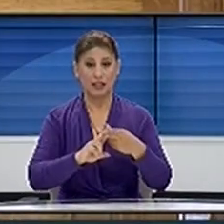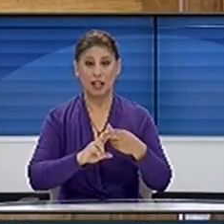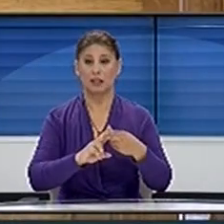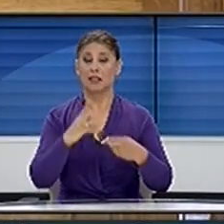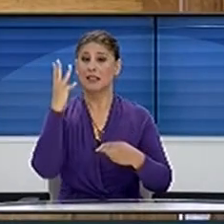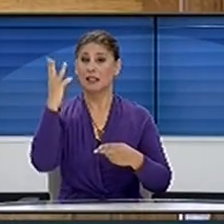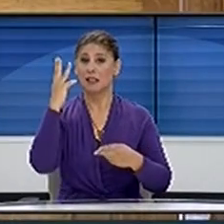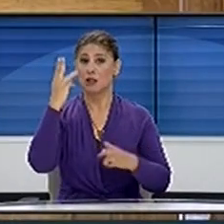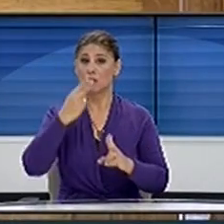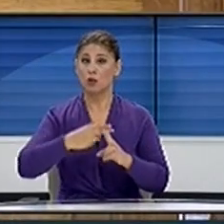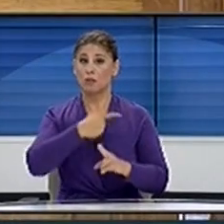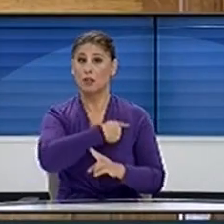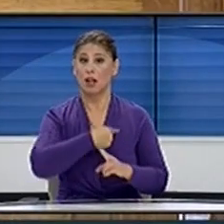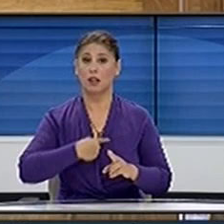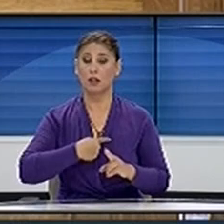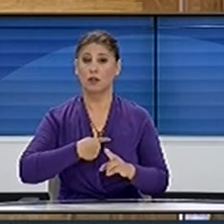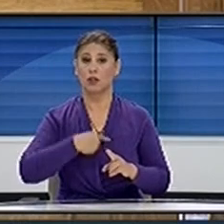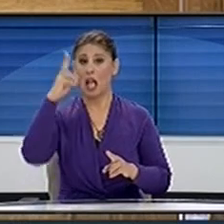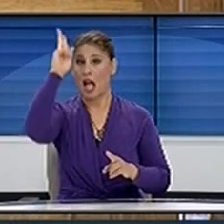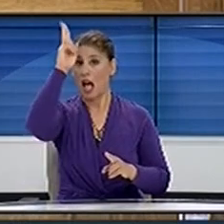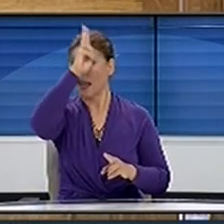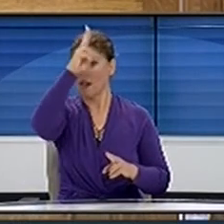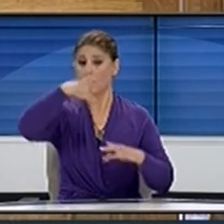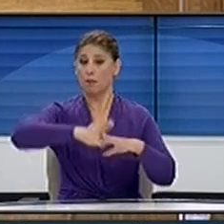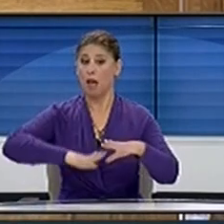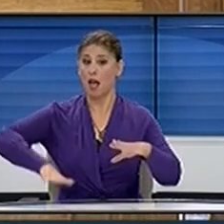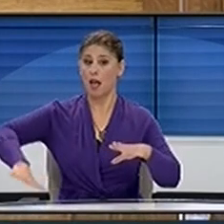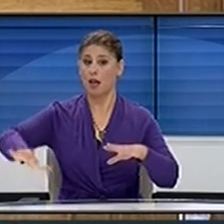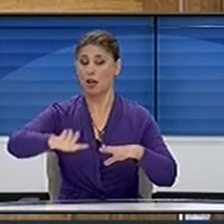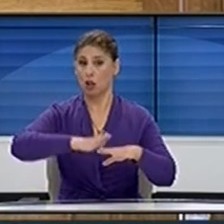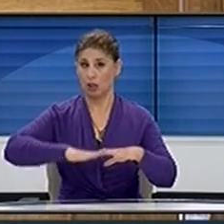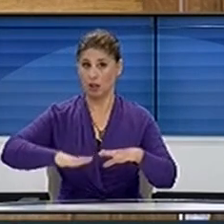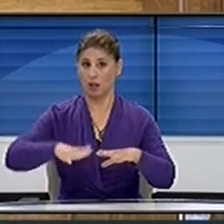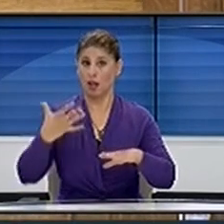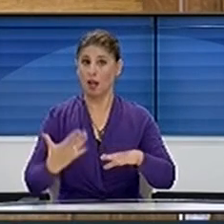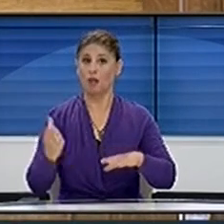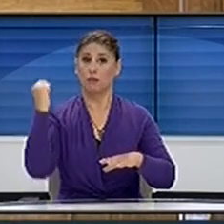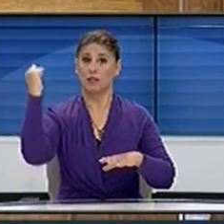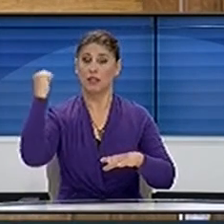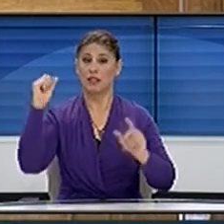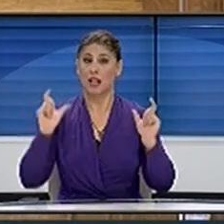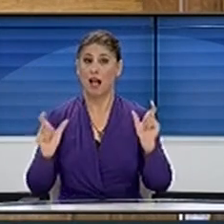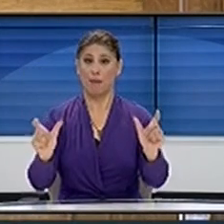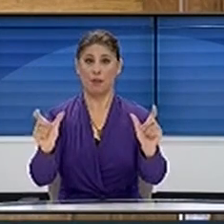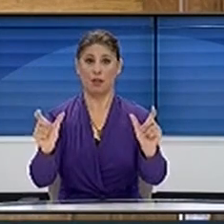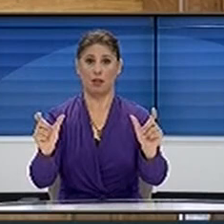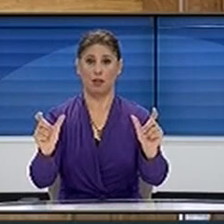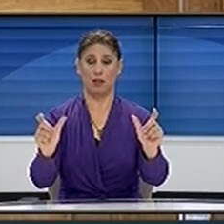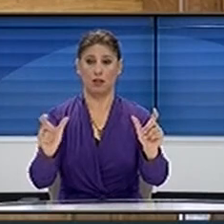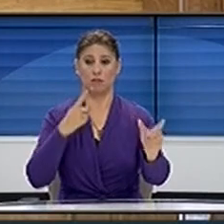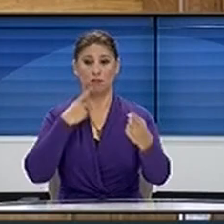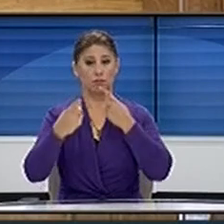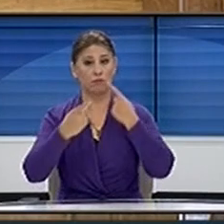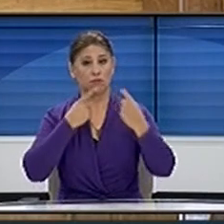τρεις σημαντικότερους ηγέτες της Αραβικής Χερσονήσου. Διαθέτουμε ισχυρή εθνική άμυλα, συνομιλούμε